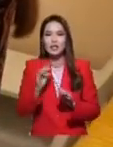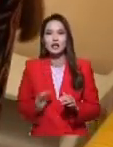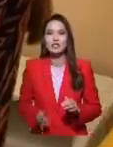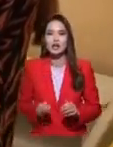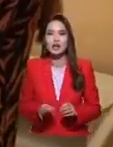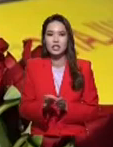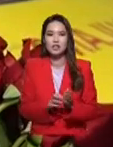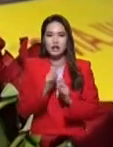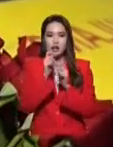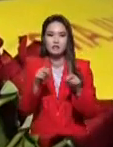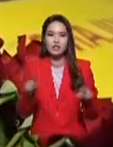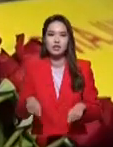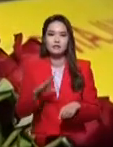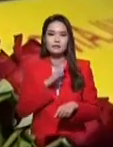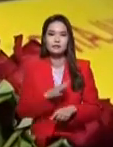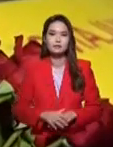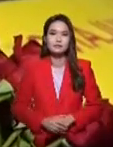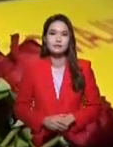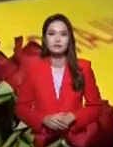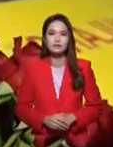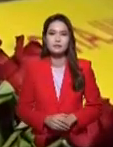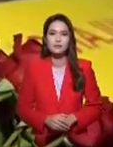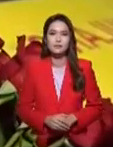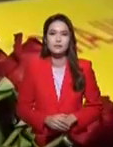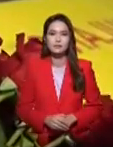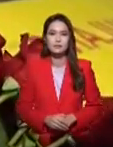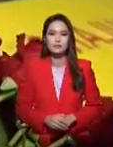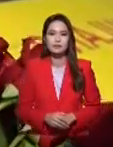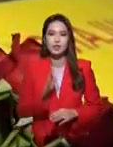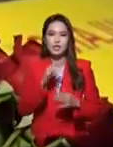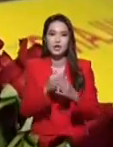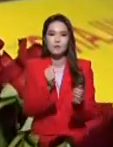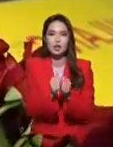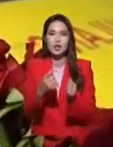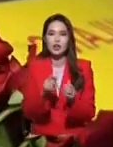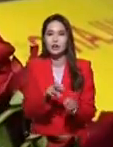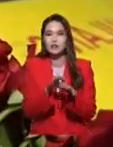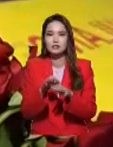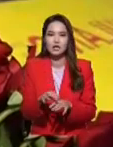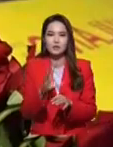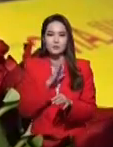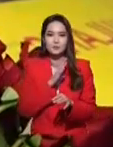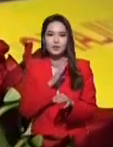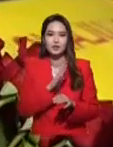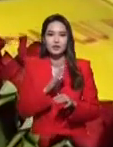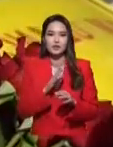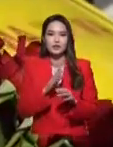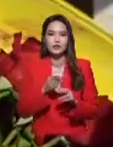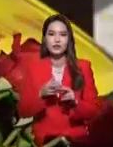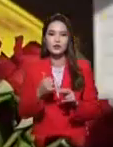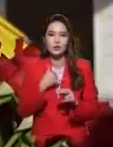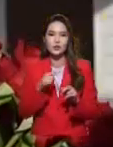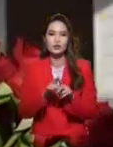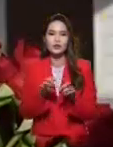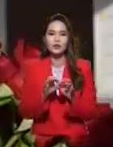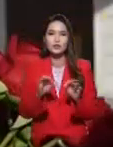миллион теңге берді. Алланың арқасында ғой біріншіден. Одан кейін дәрігерлерге рахмет. Енді менен қатты қуанып отқан ата-анам